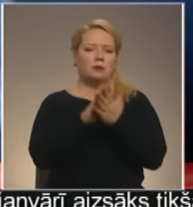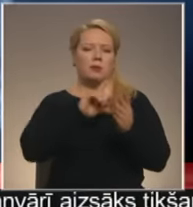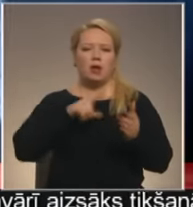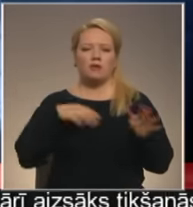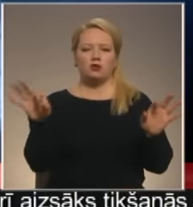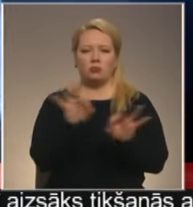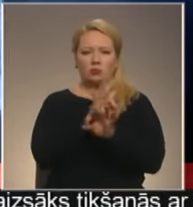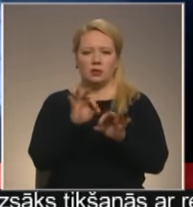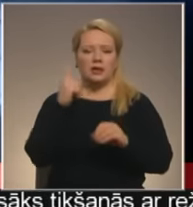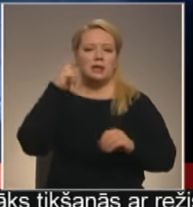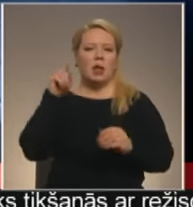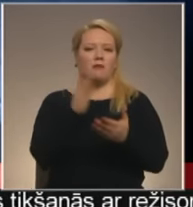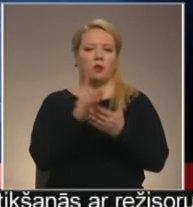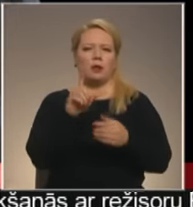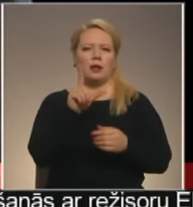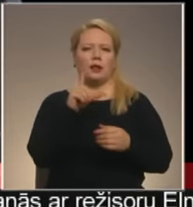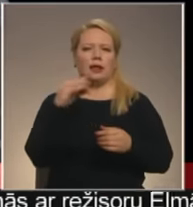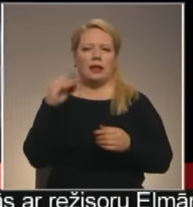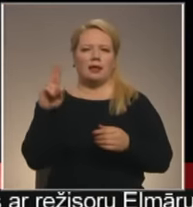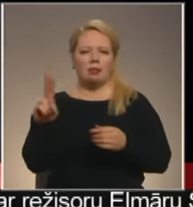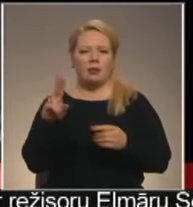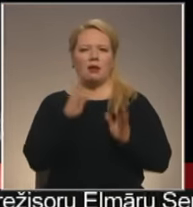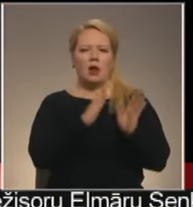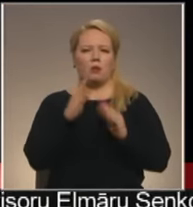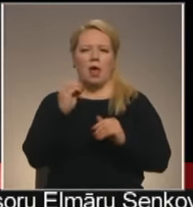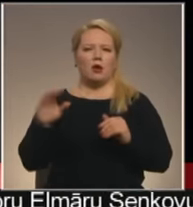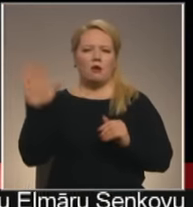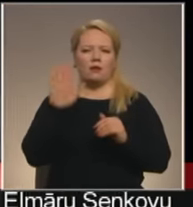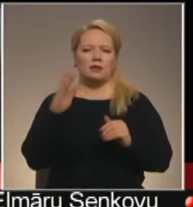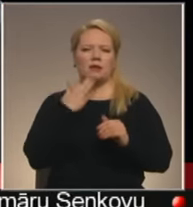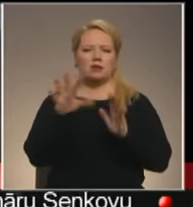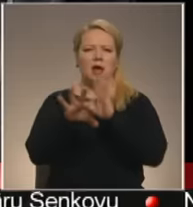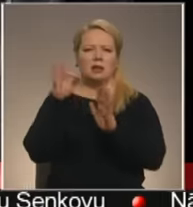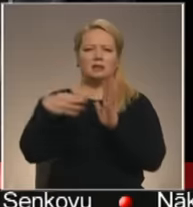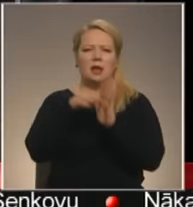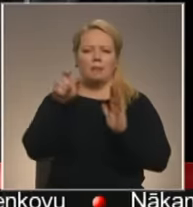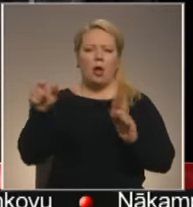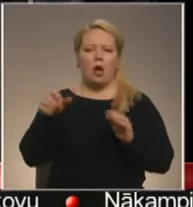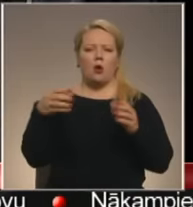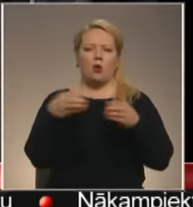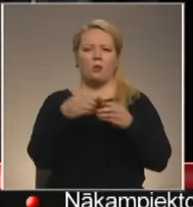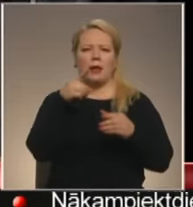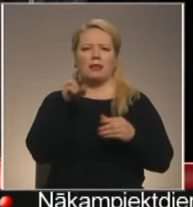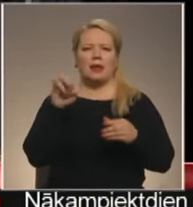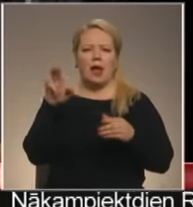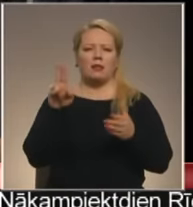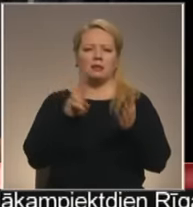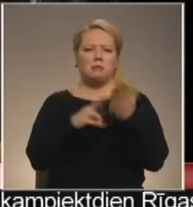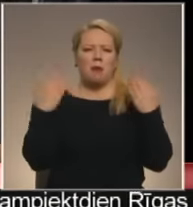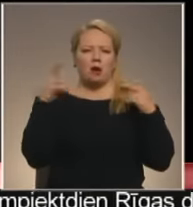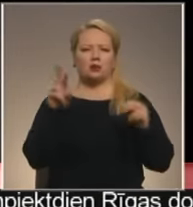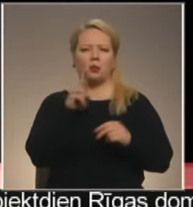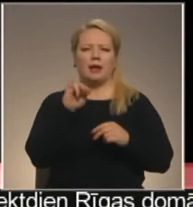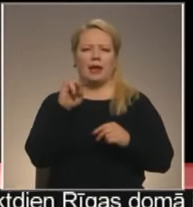latviešu mūziķi. Zināmāko vidū ir Linda Līn, regulārie Eirovīzijas nacionālās atlases dalībnieki grupa Triānas Parks un Markus